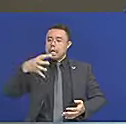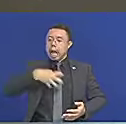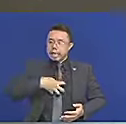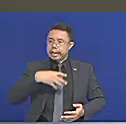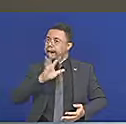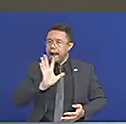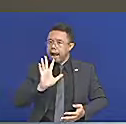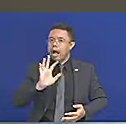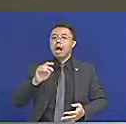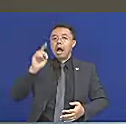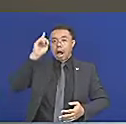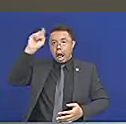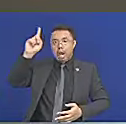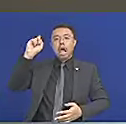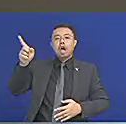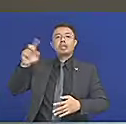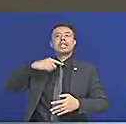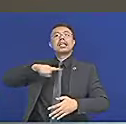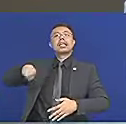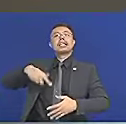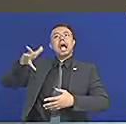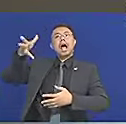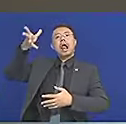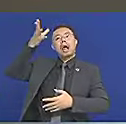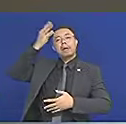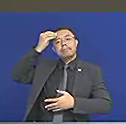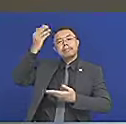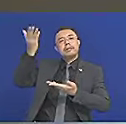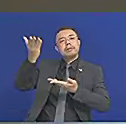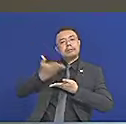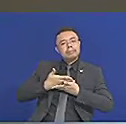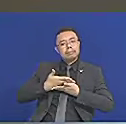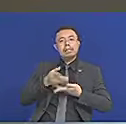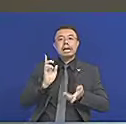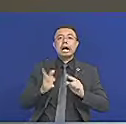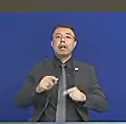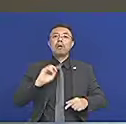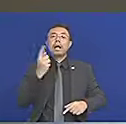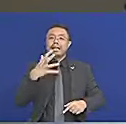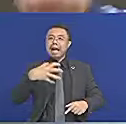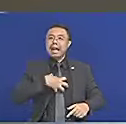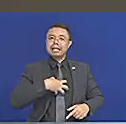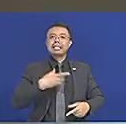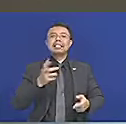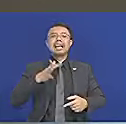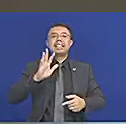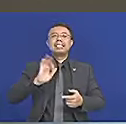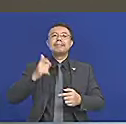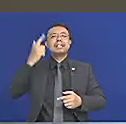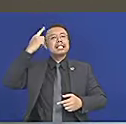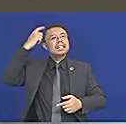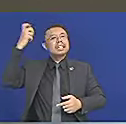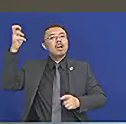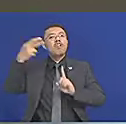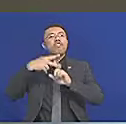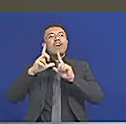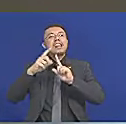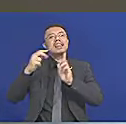harus dialami. Sebab kalau hanya diyakini menjadi fantasi.